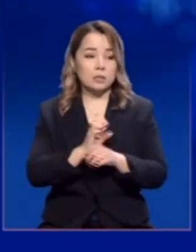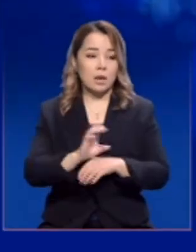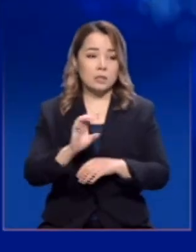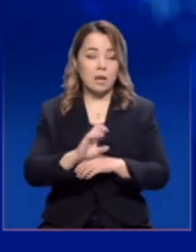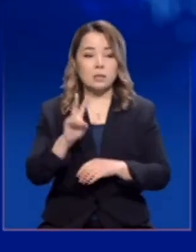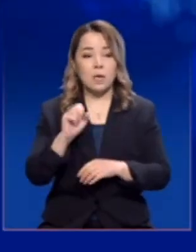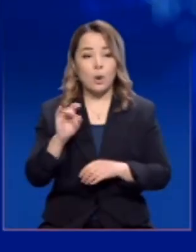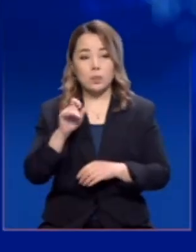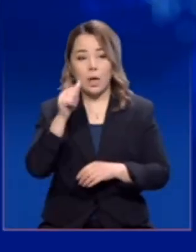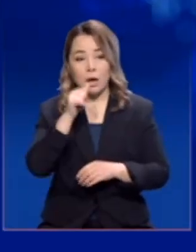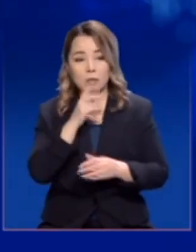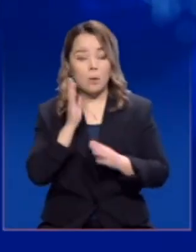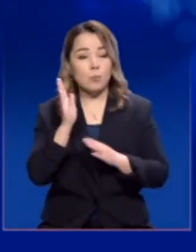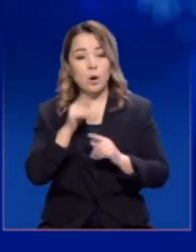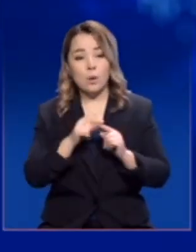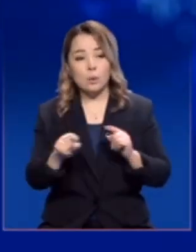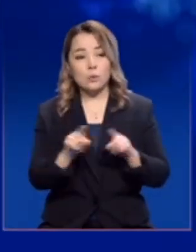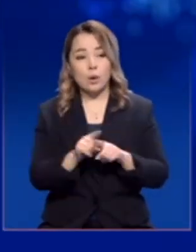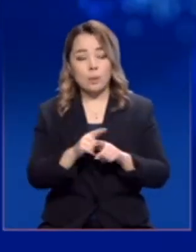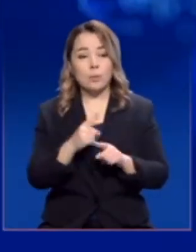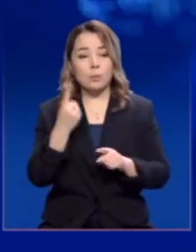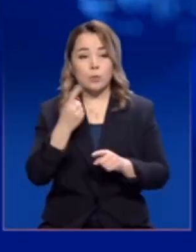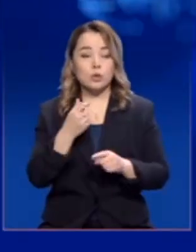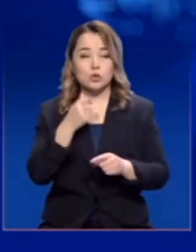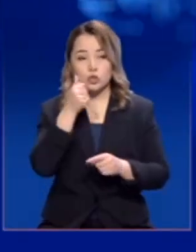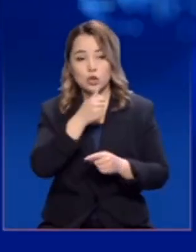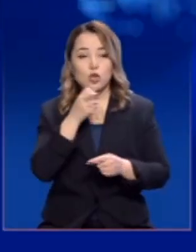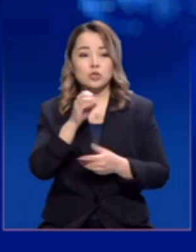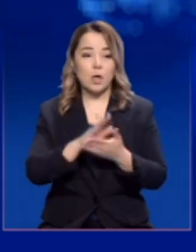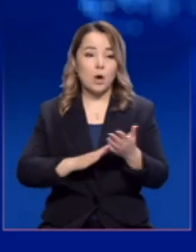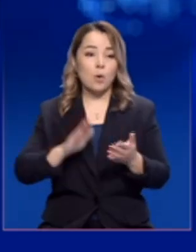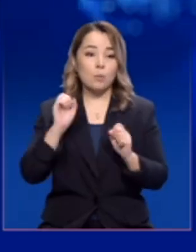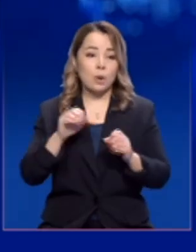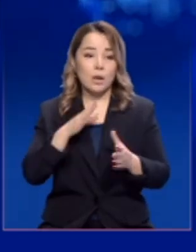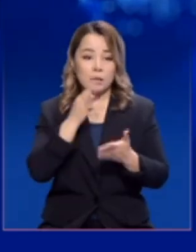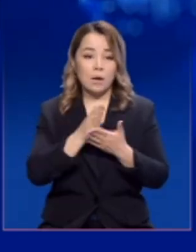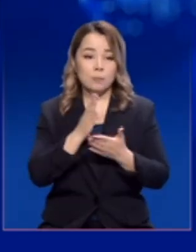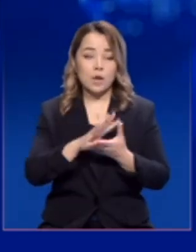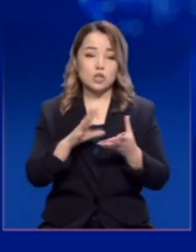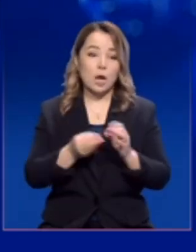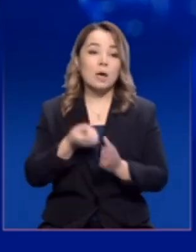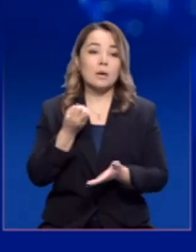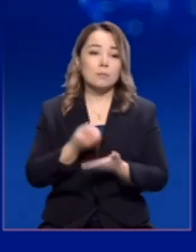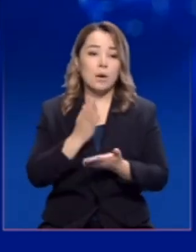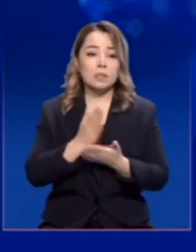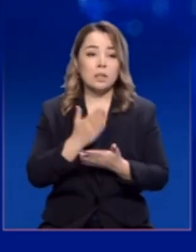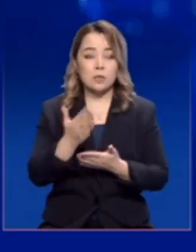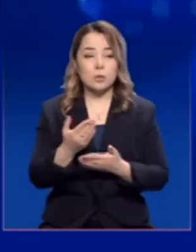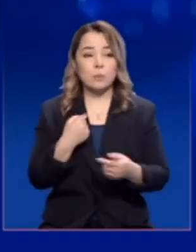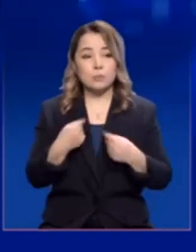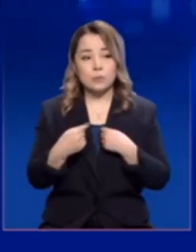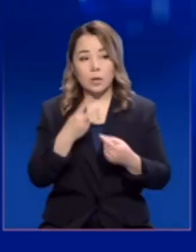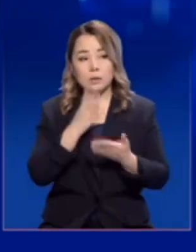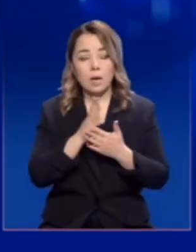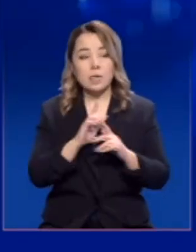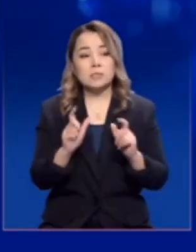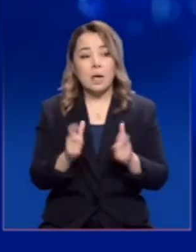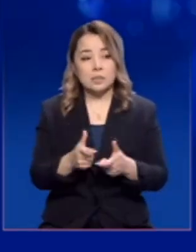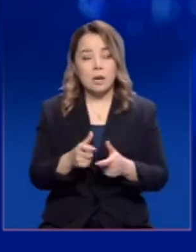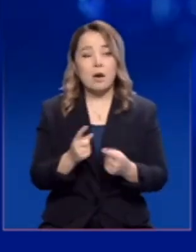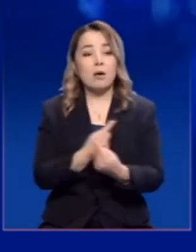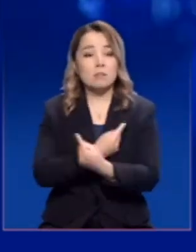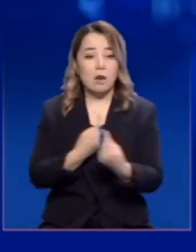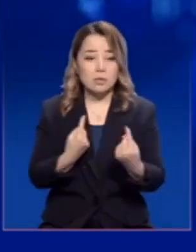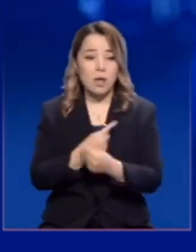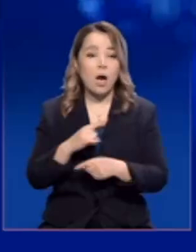айы. Дегенмен алдағы уақытта бұл бір жылға дейін созылуы мүмкін. Жалпы қымбатшылық қос бүйірден қысып тұр. Станция,